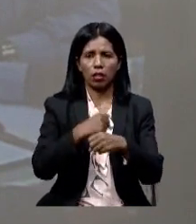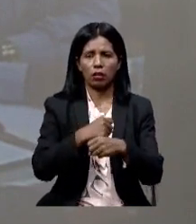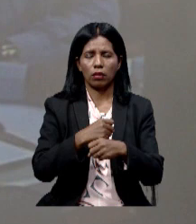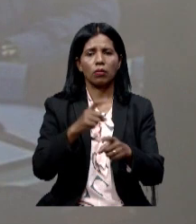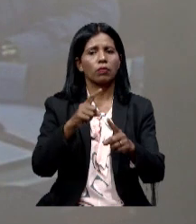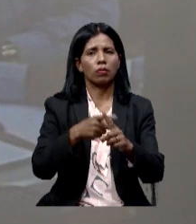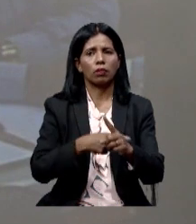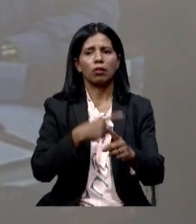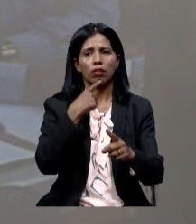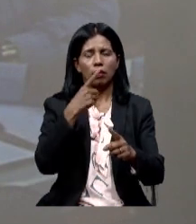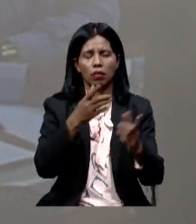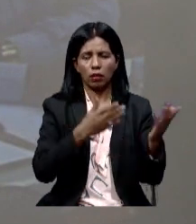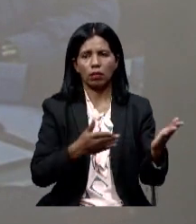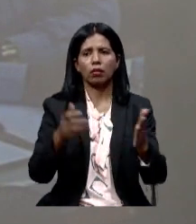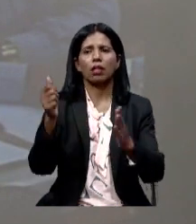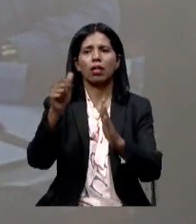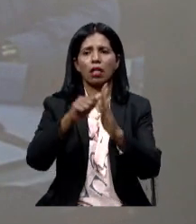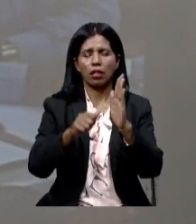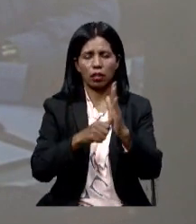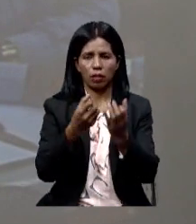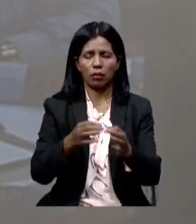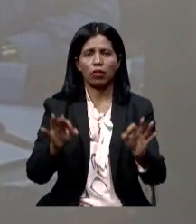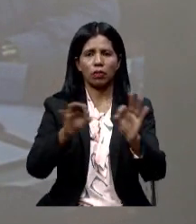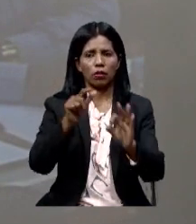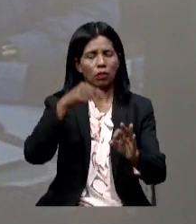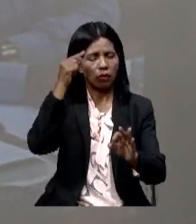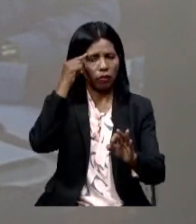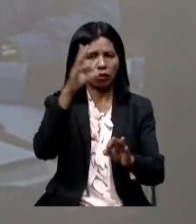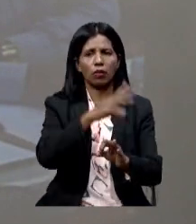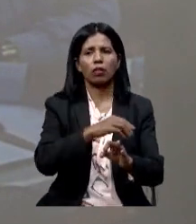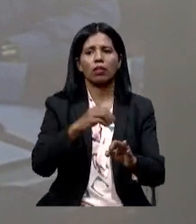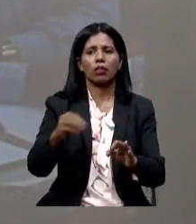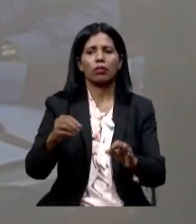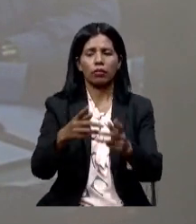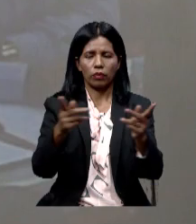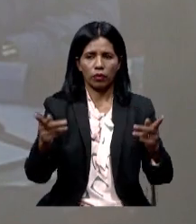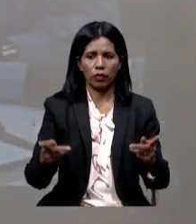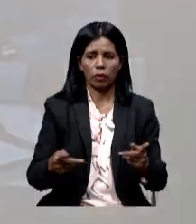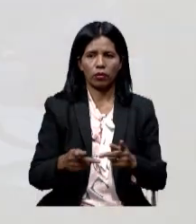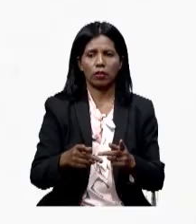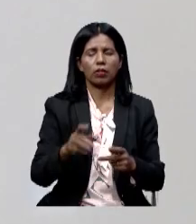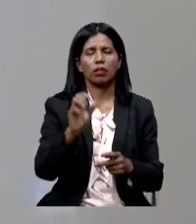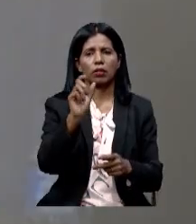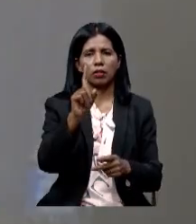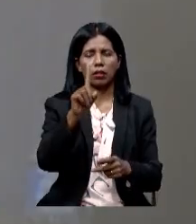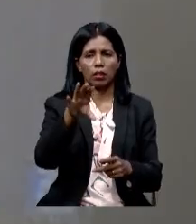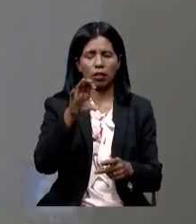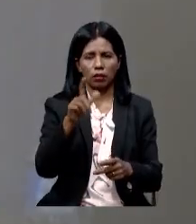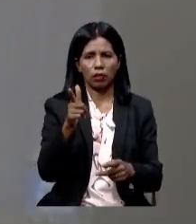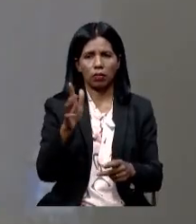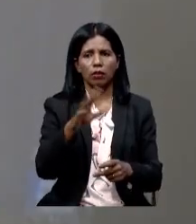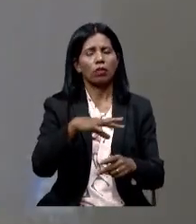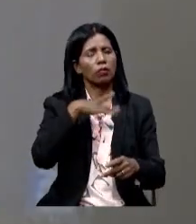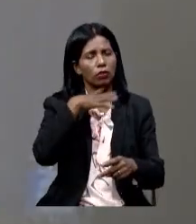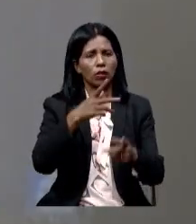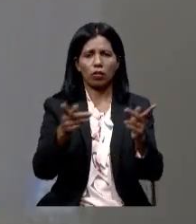be hatama mos ba zende importanti roma ne be mak guverno ni amba iya sentu 20 dias ne. Lisu iha dili larang iha fatin hot